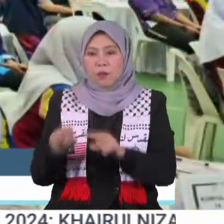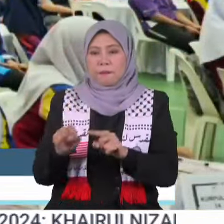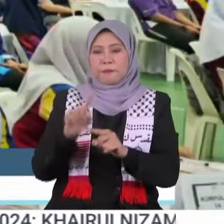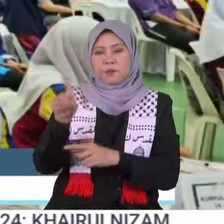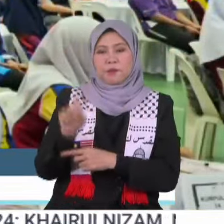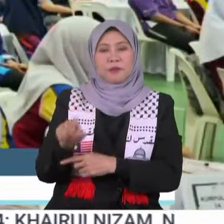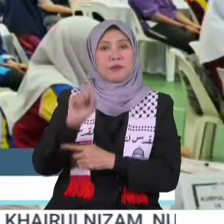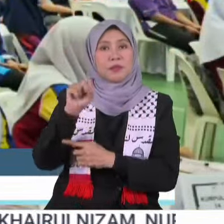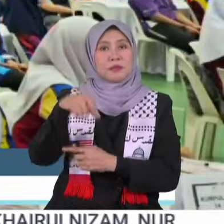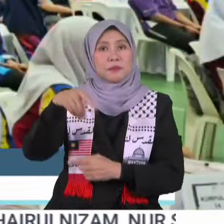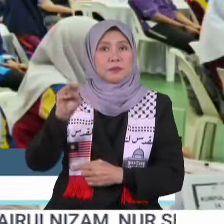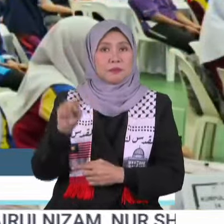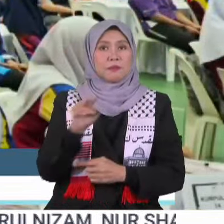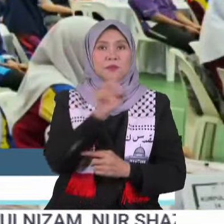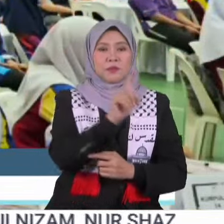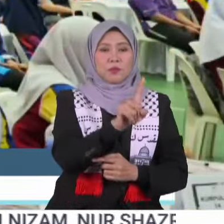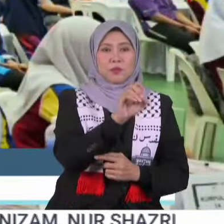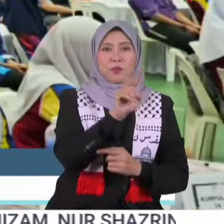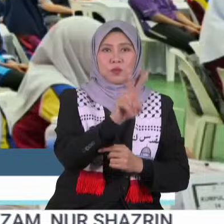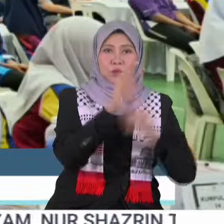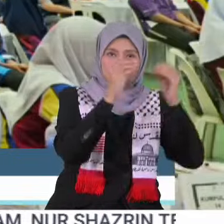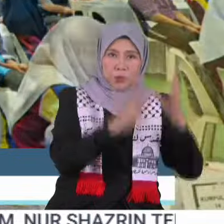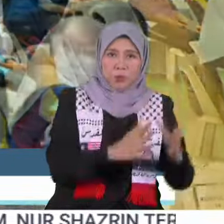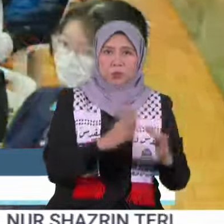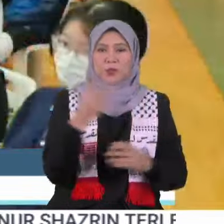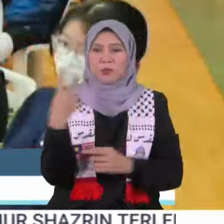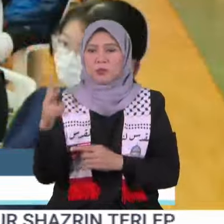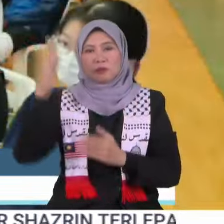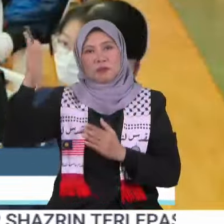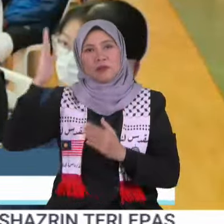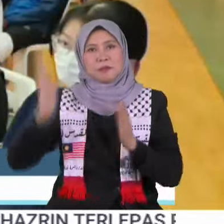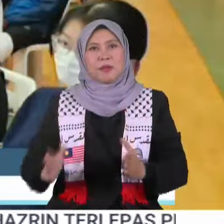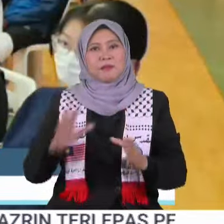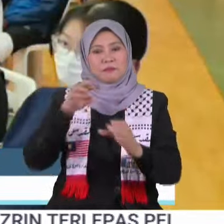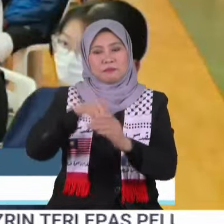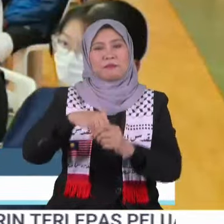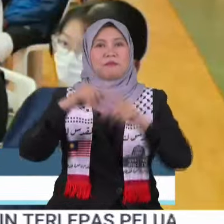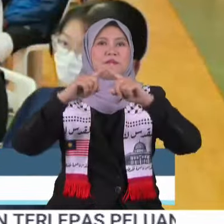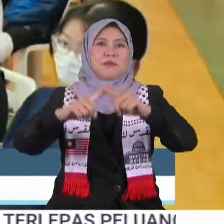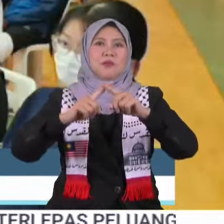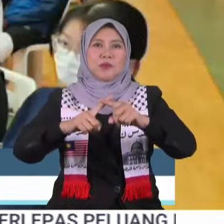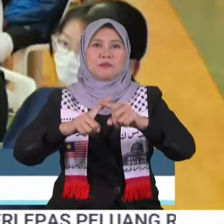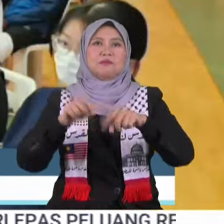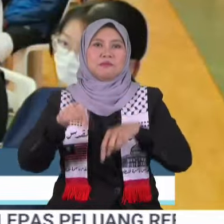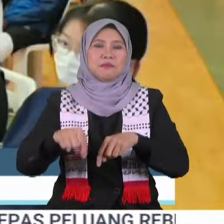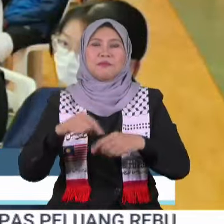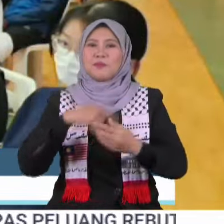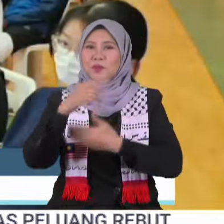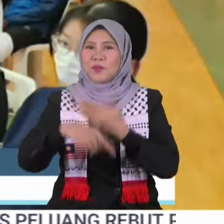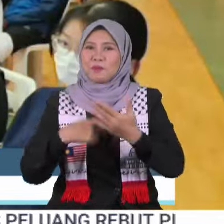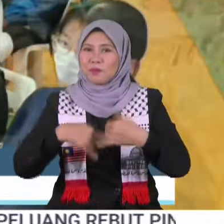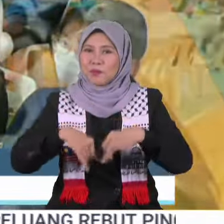melibatkan 102 orang guru dan 12 penceramah berlangsung di Dewan Seri Melati Berseri. Inisiatif ini juga bagi